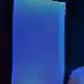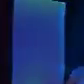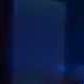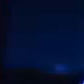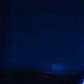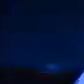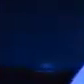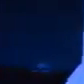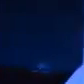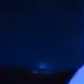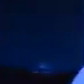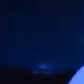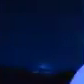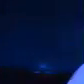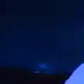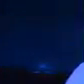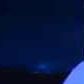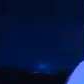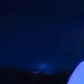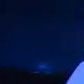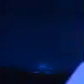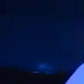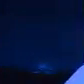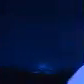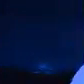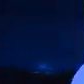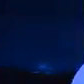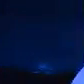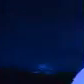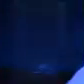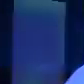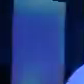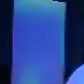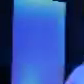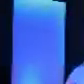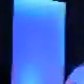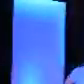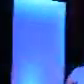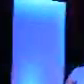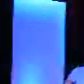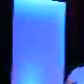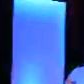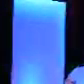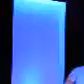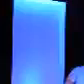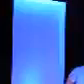are holding me when the waves come crashing.